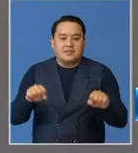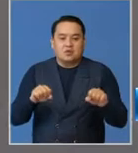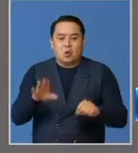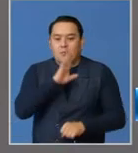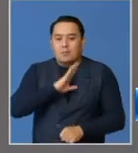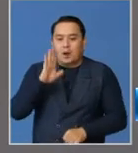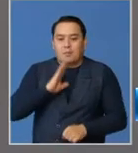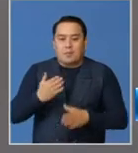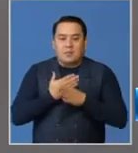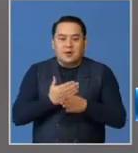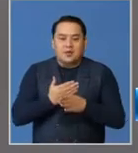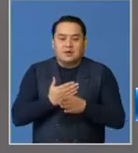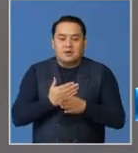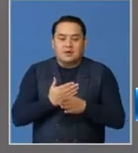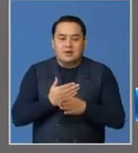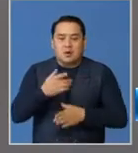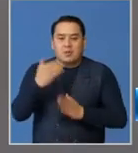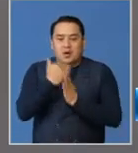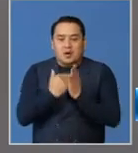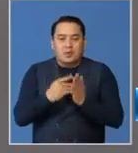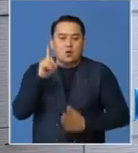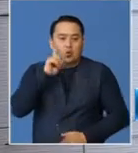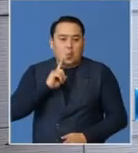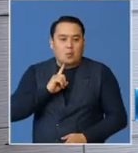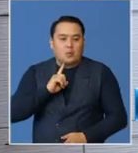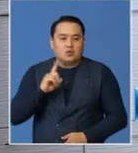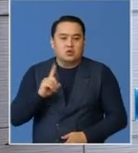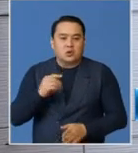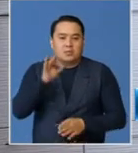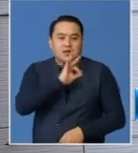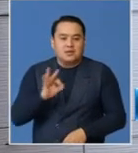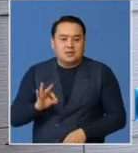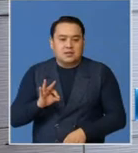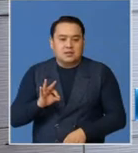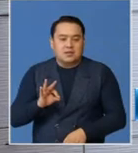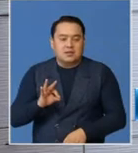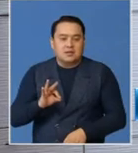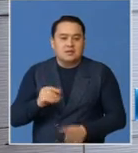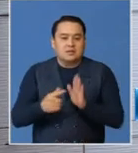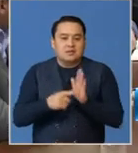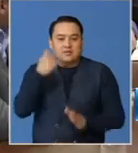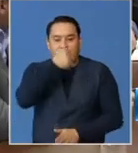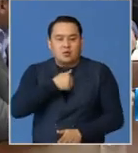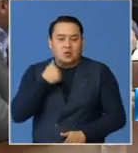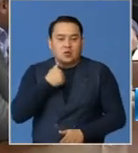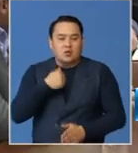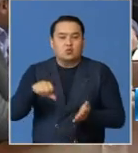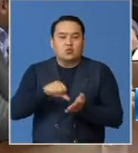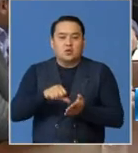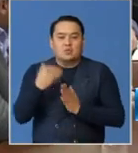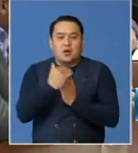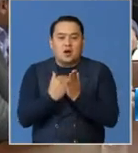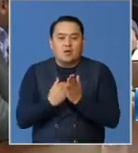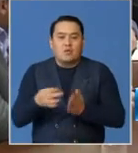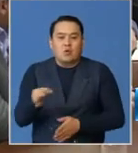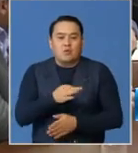мама. Эта программа удобна тем, что процентная ставка невысокая, 7% годовых. Для участников программы